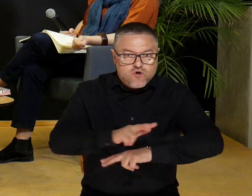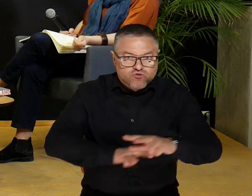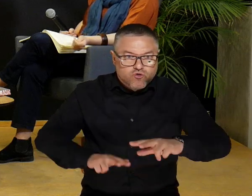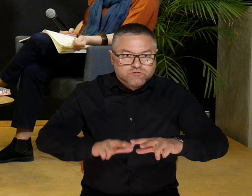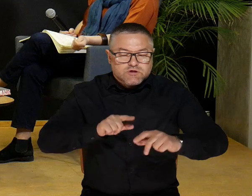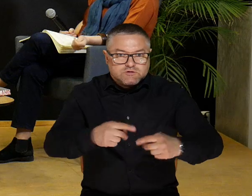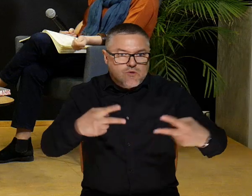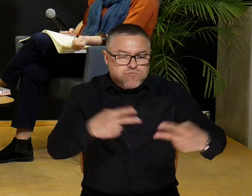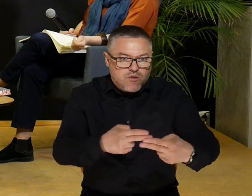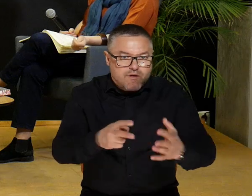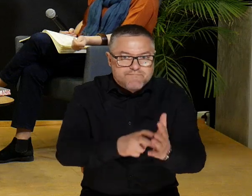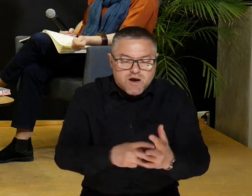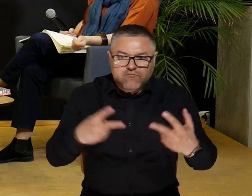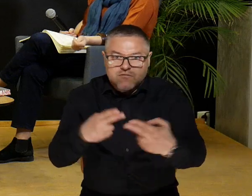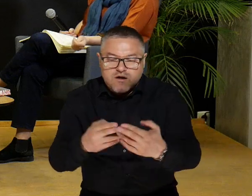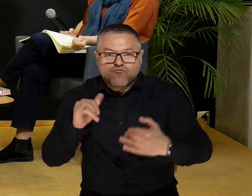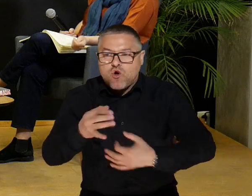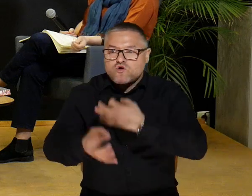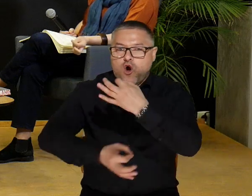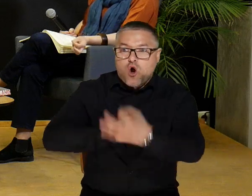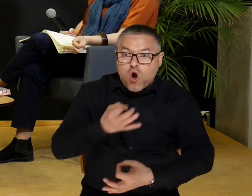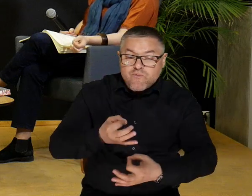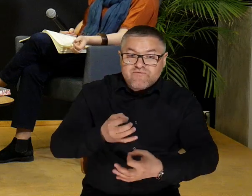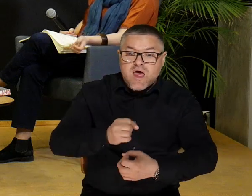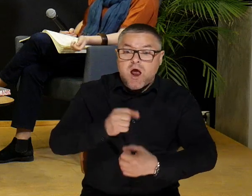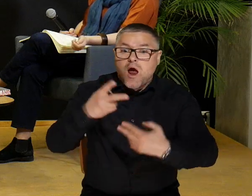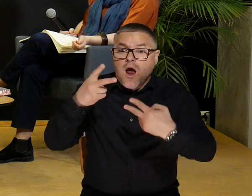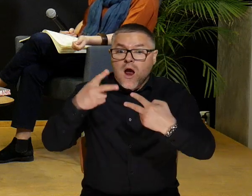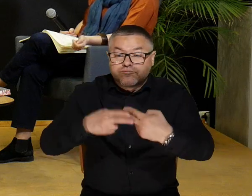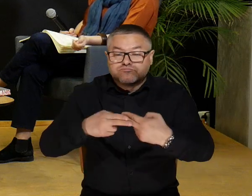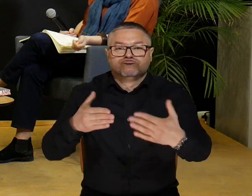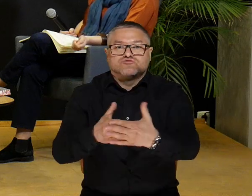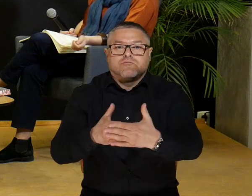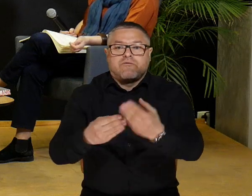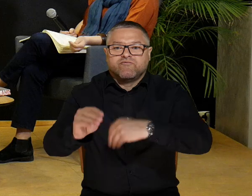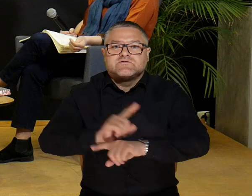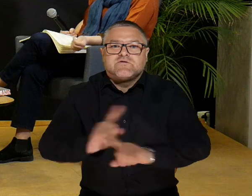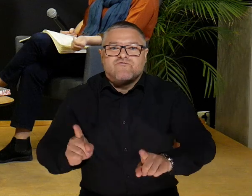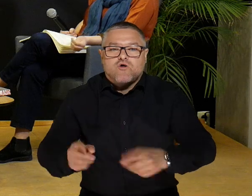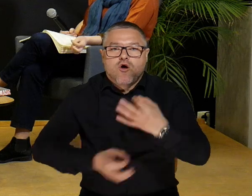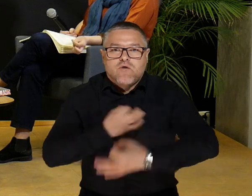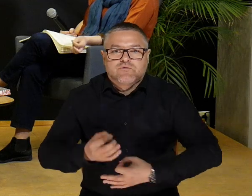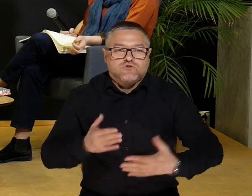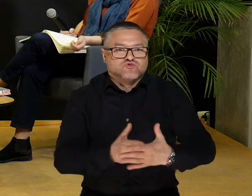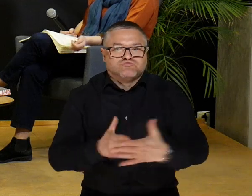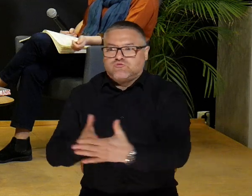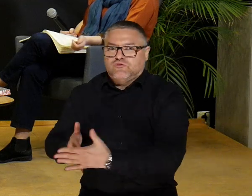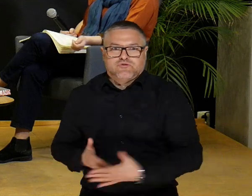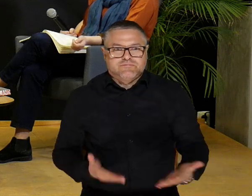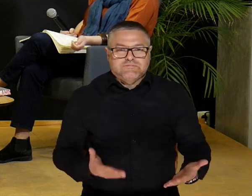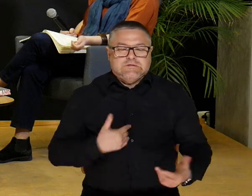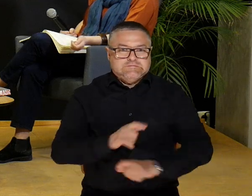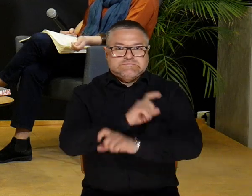są poblokowane, to znaczy tak można je opowiadać do tego momentu i potem jest taki znak stop. Stop, stop, stop. I jestem cały